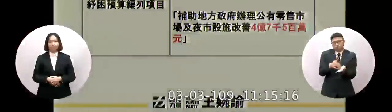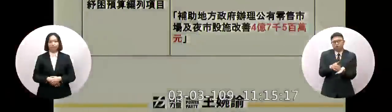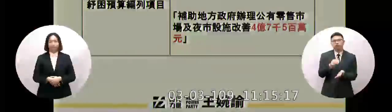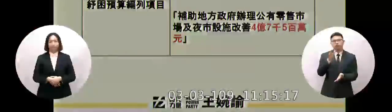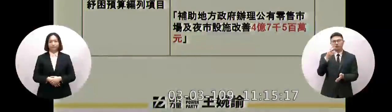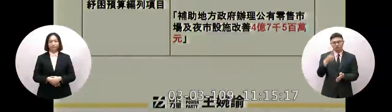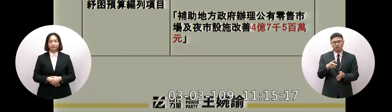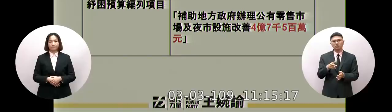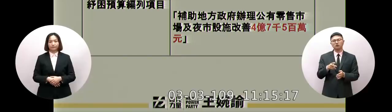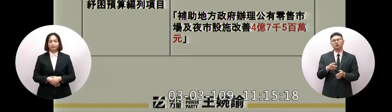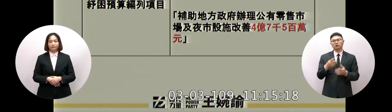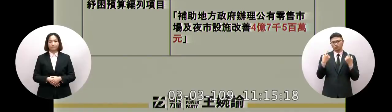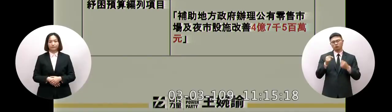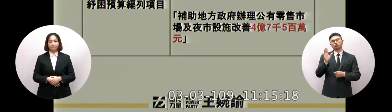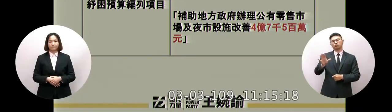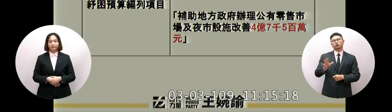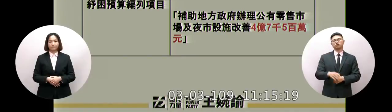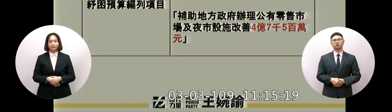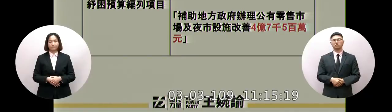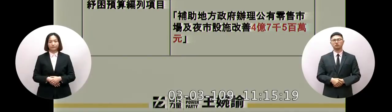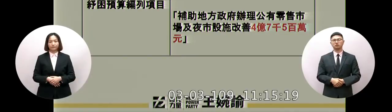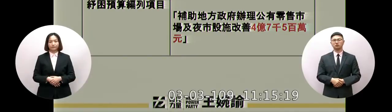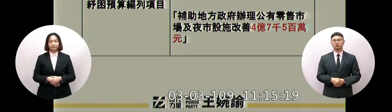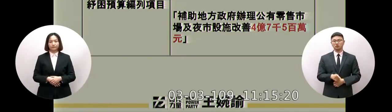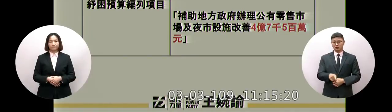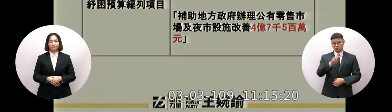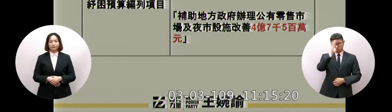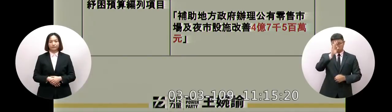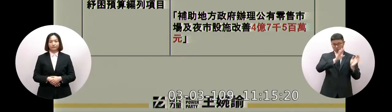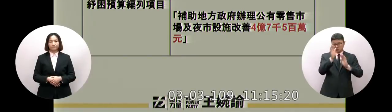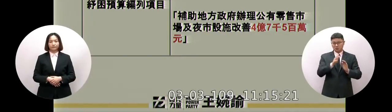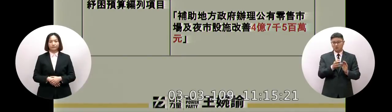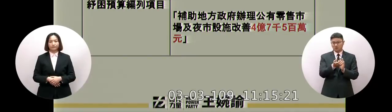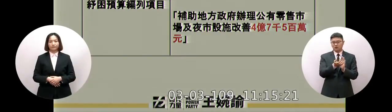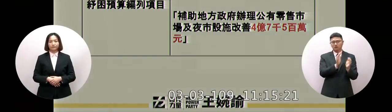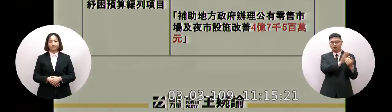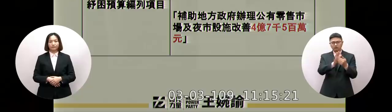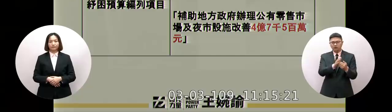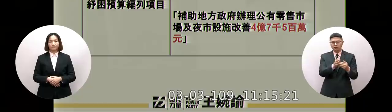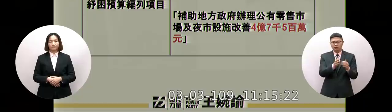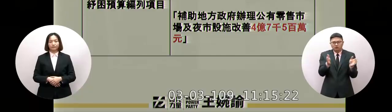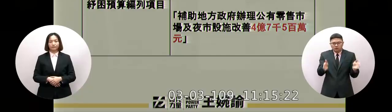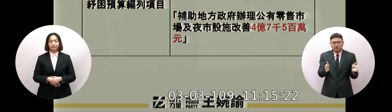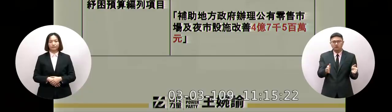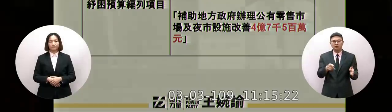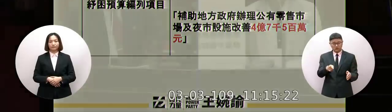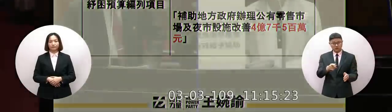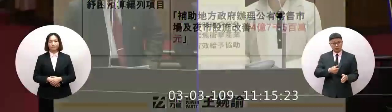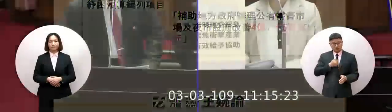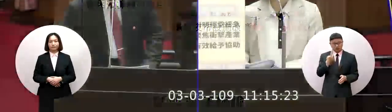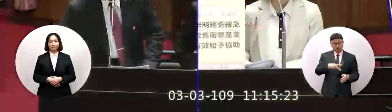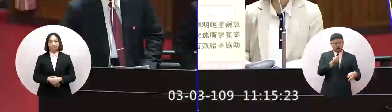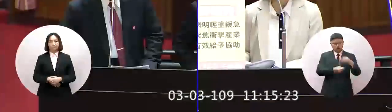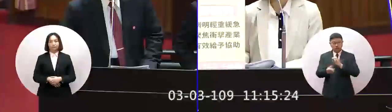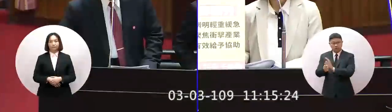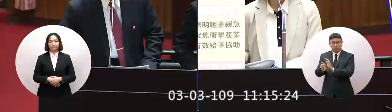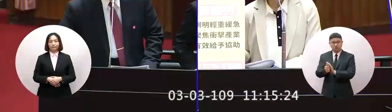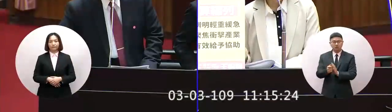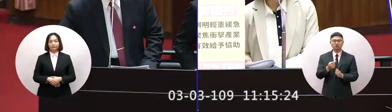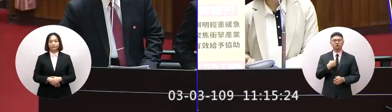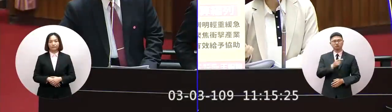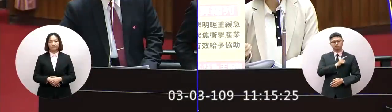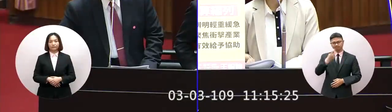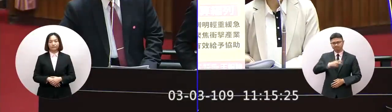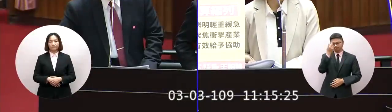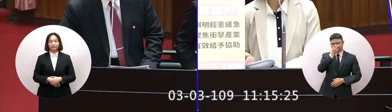及正在进行当中的事情，能不能在这个防疫期间就能够及时的发挥这个效应，我觉得也是需要同步做检视的。这也是我们刚才提到说，